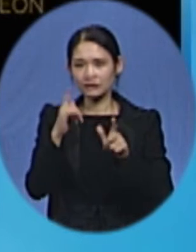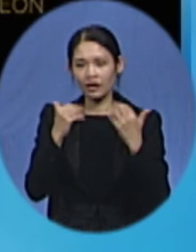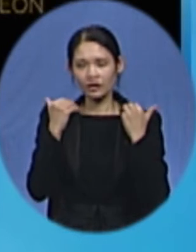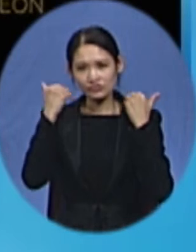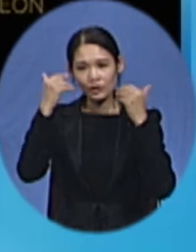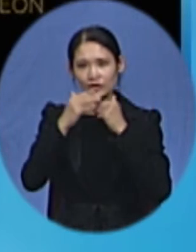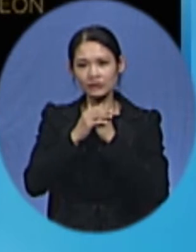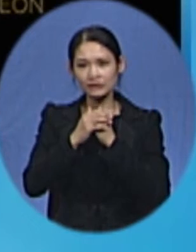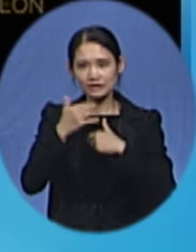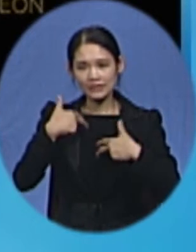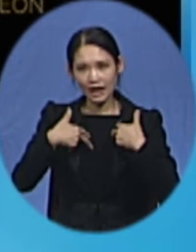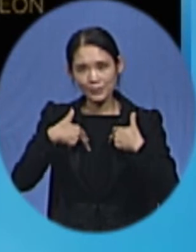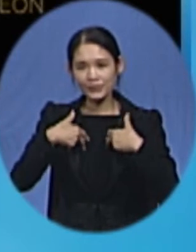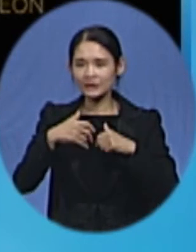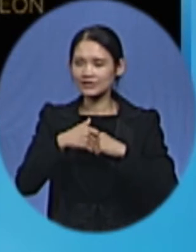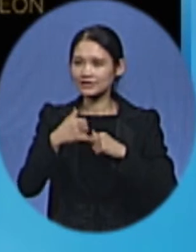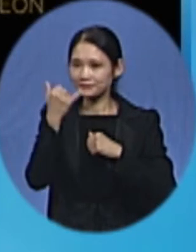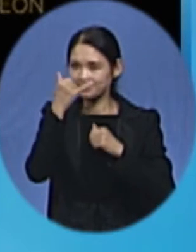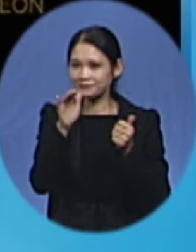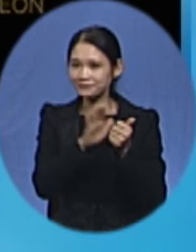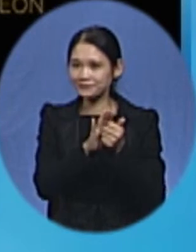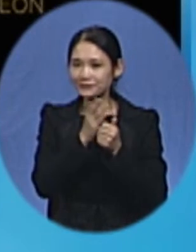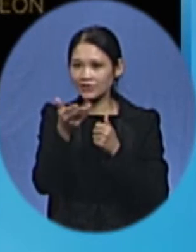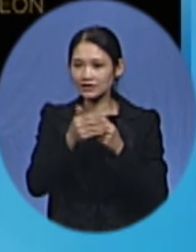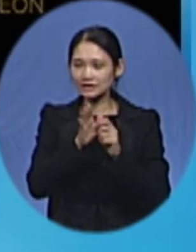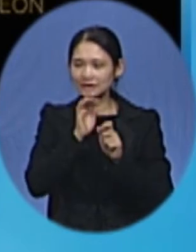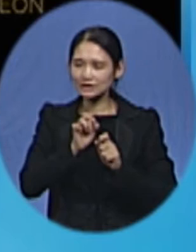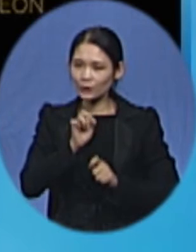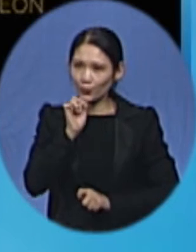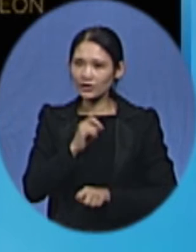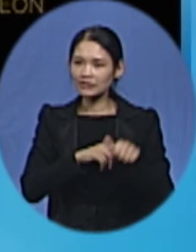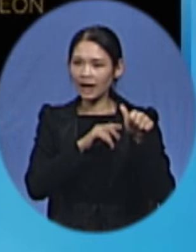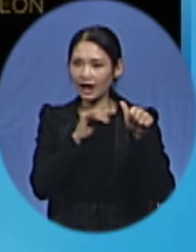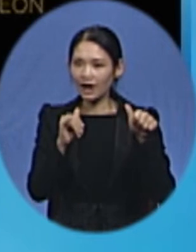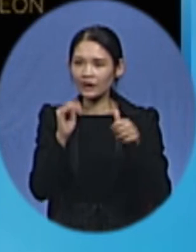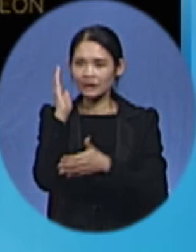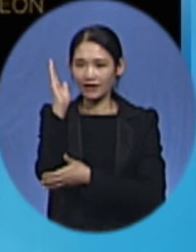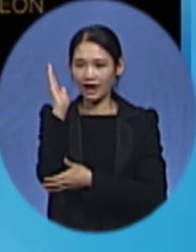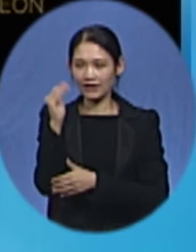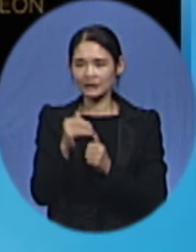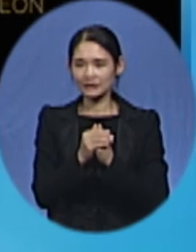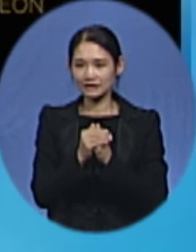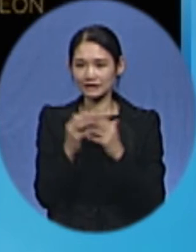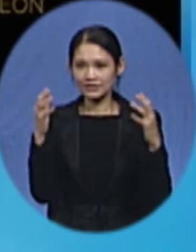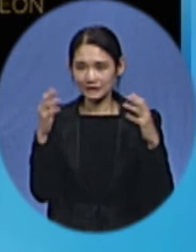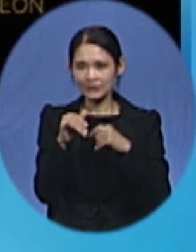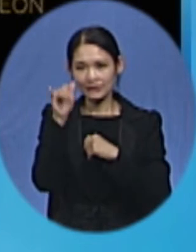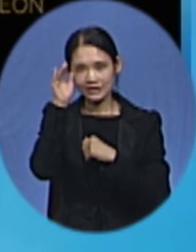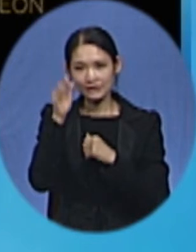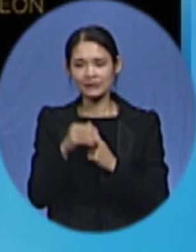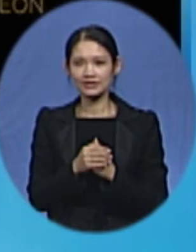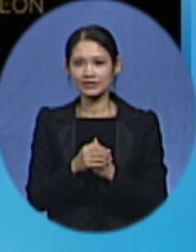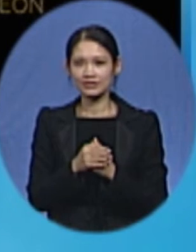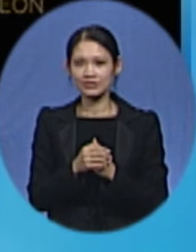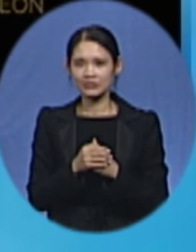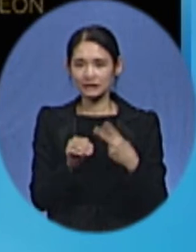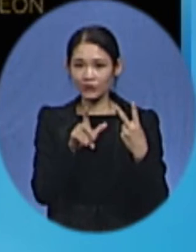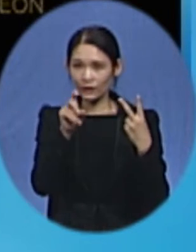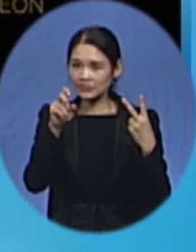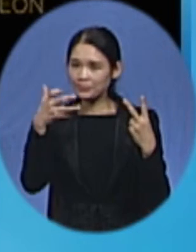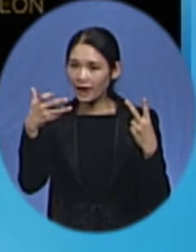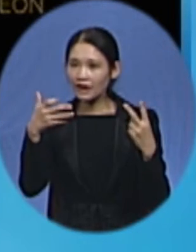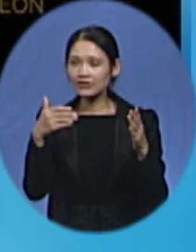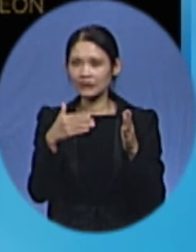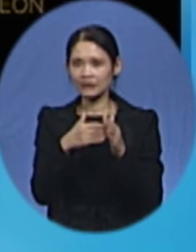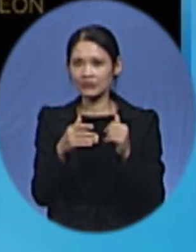성숙하고 젠틀해진 무대 매너와 진솔함을 담은 다섯 남자의 이야기가 기대를 모읍니다. 2월